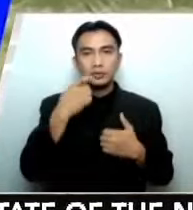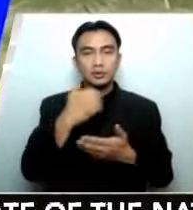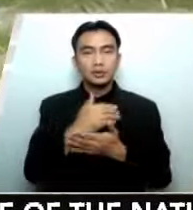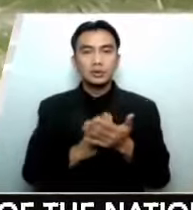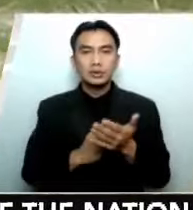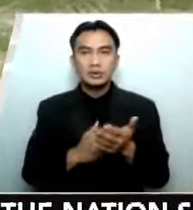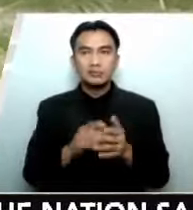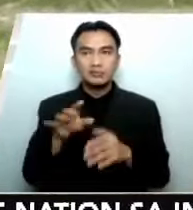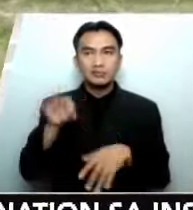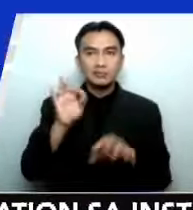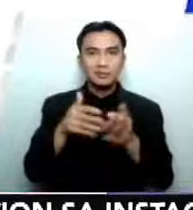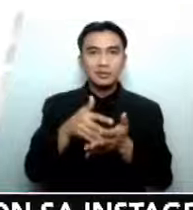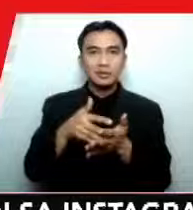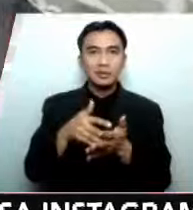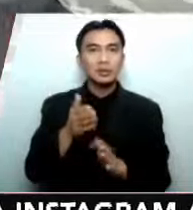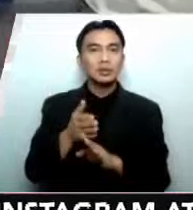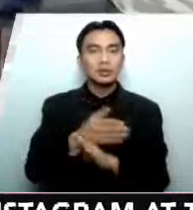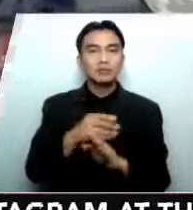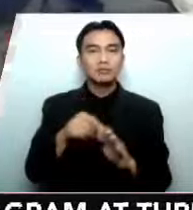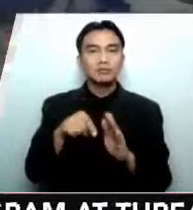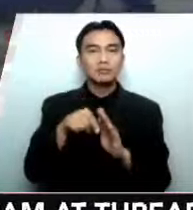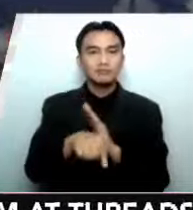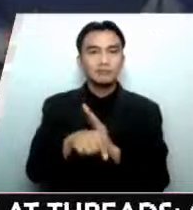na bago pa mamatay.